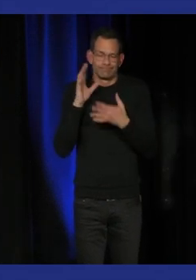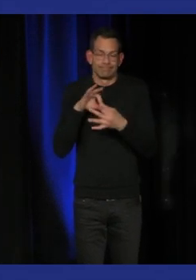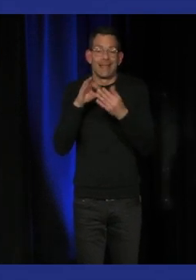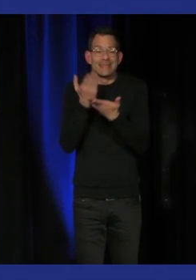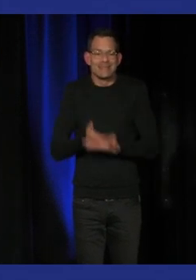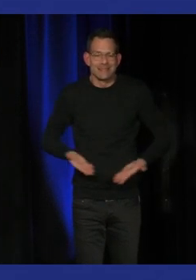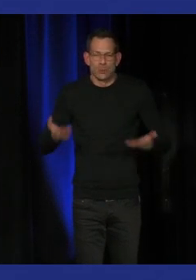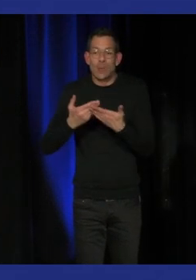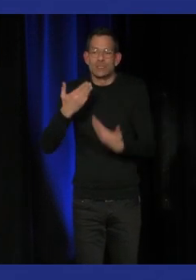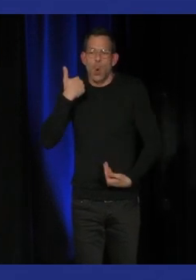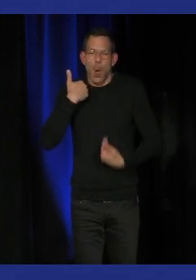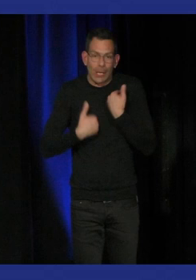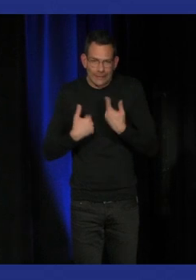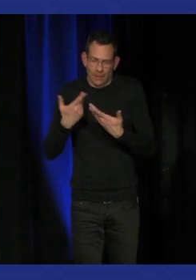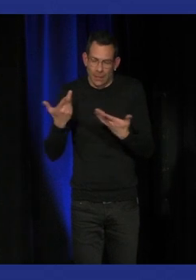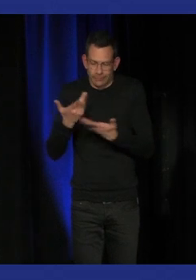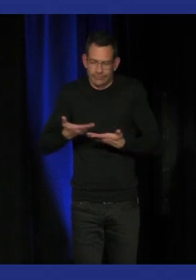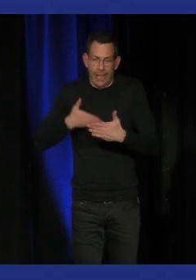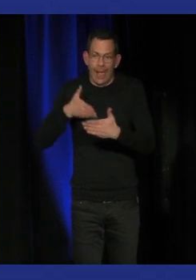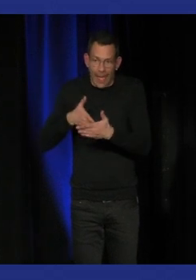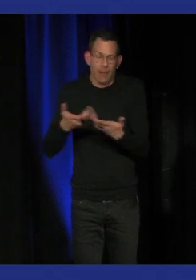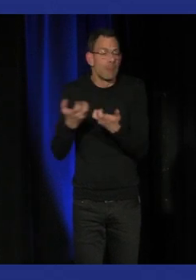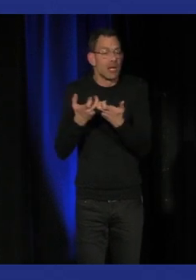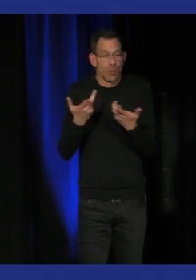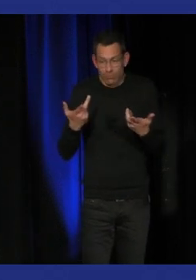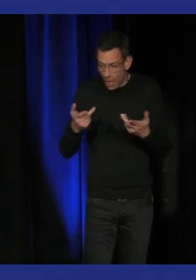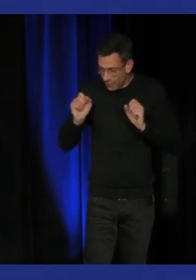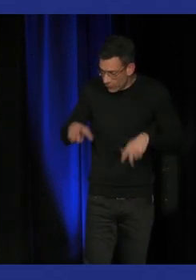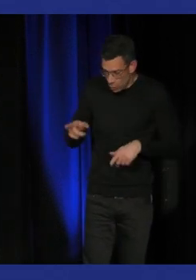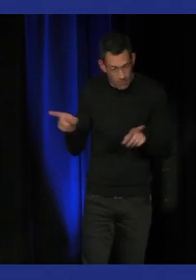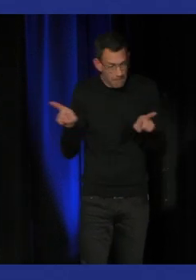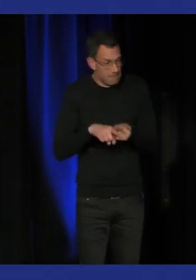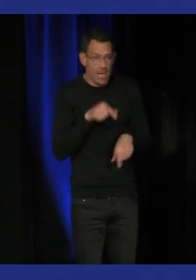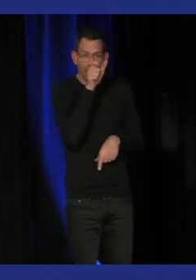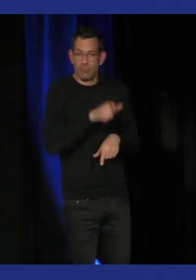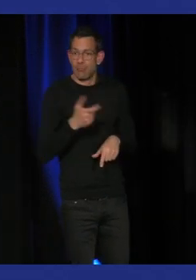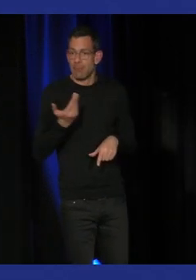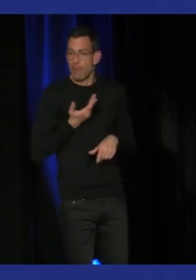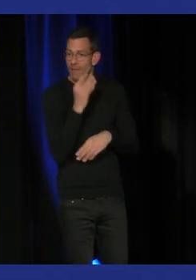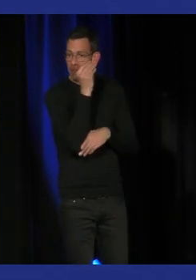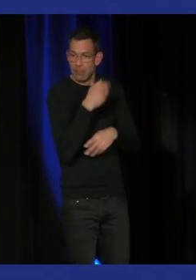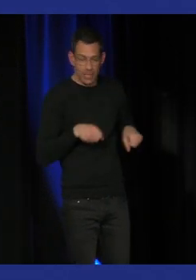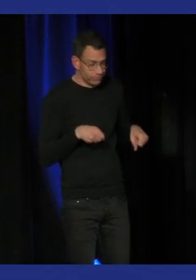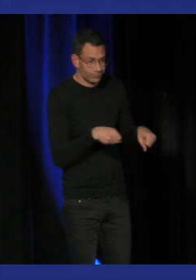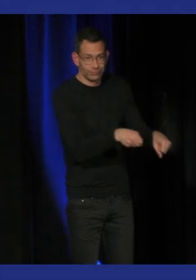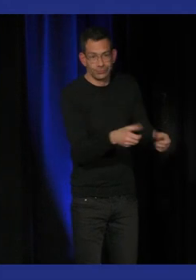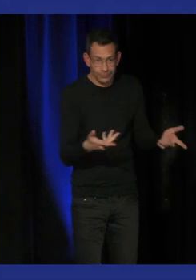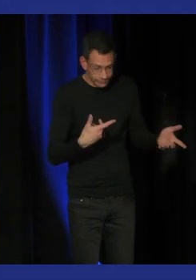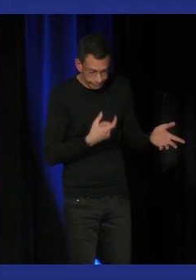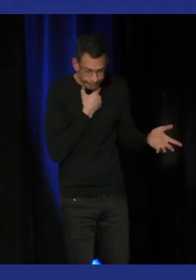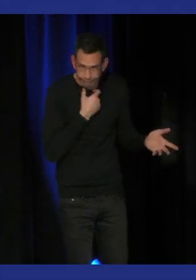donné l'exemple des poussettes hein, pour parler de situation de handicap, a peut-être un peu aidé